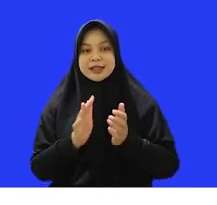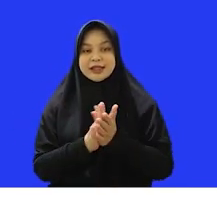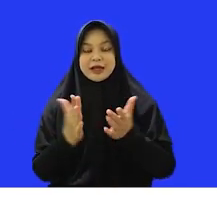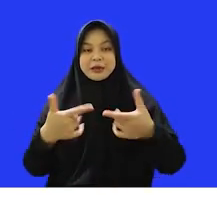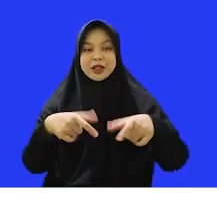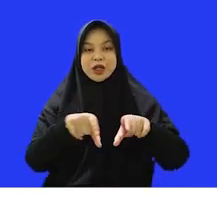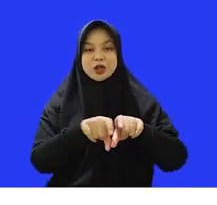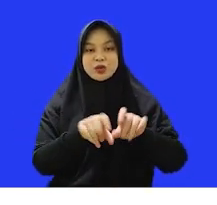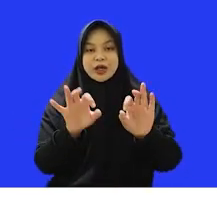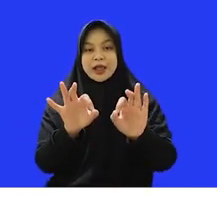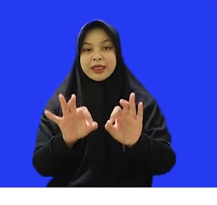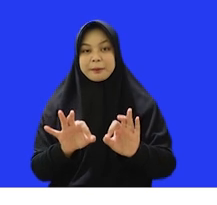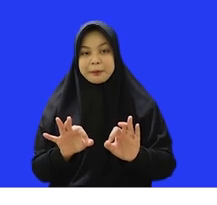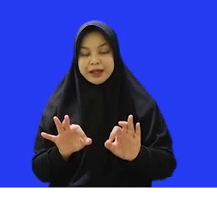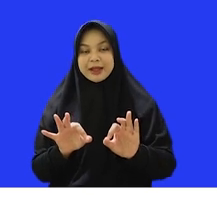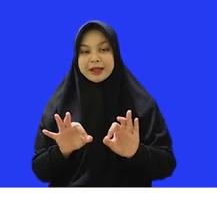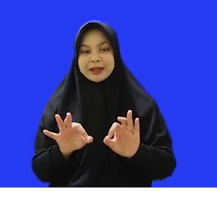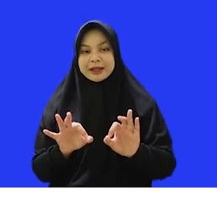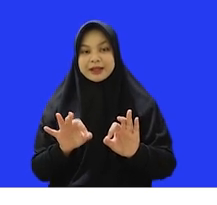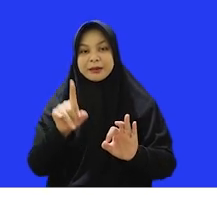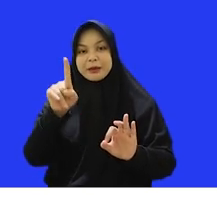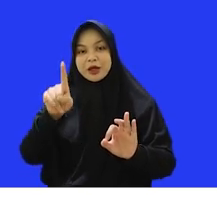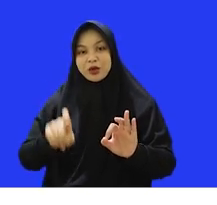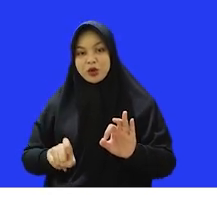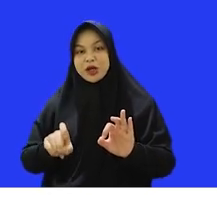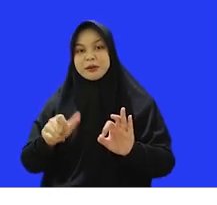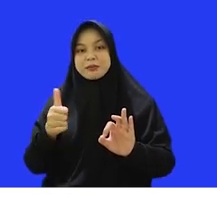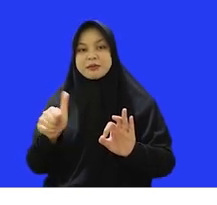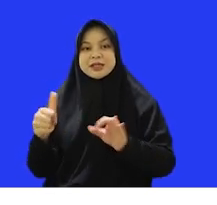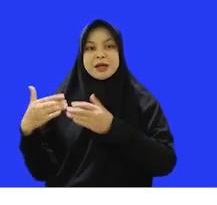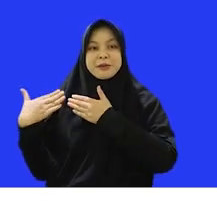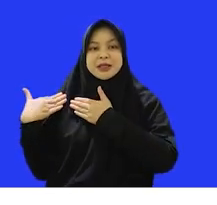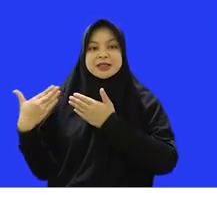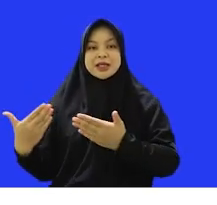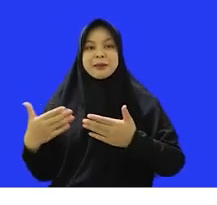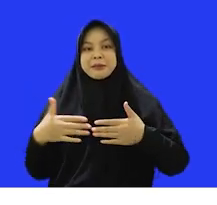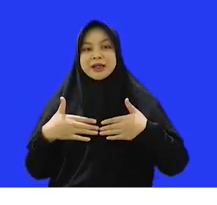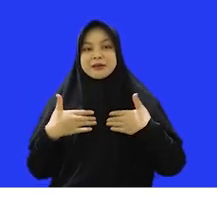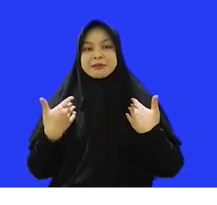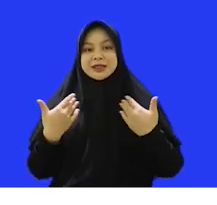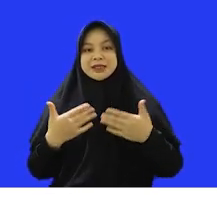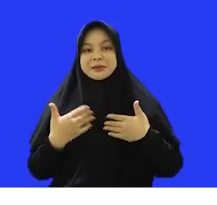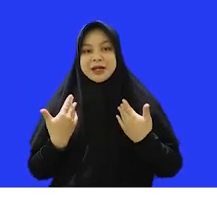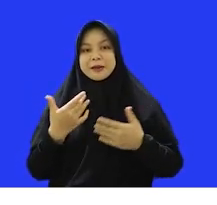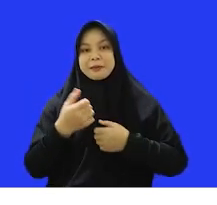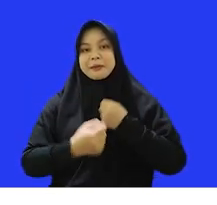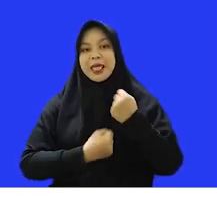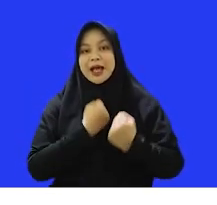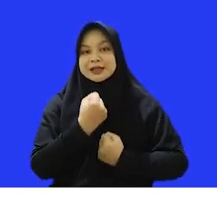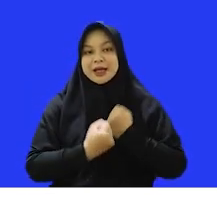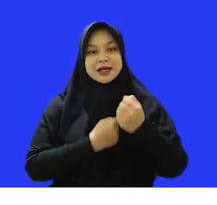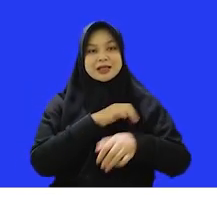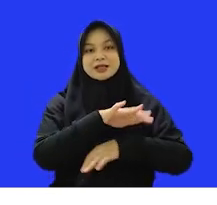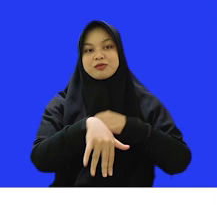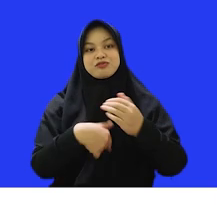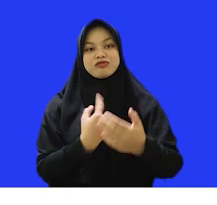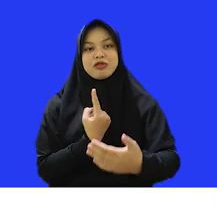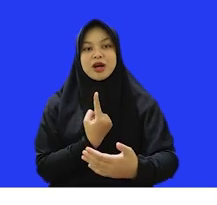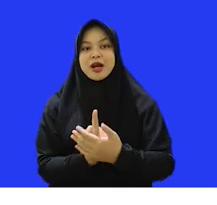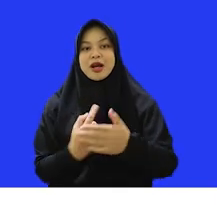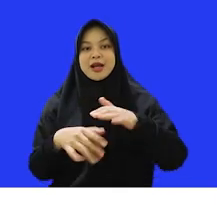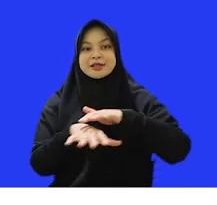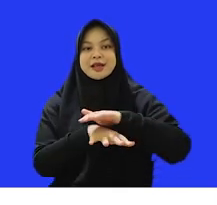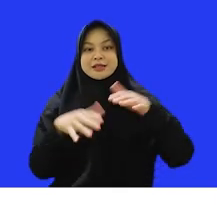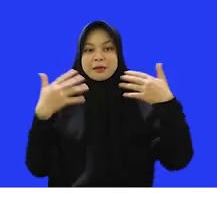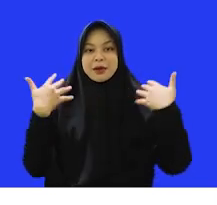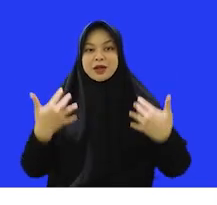Modifikasi dan penyesuaian yang tepat dan diperlukan untuk menjamin penikmatan atau pelaksanaan semua hak asasi manusia